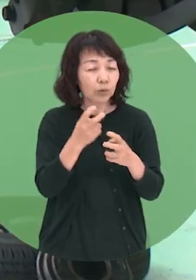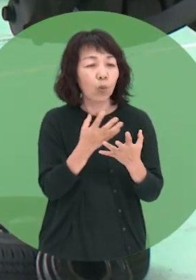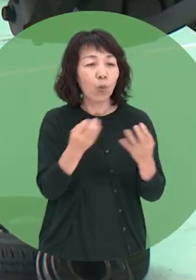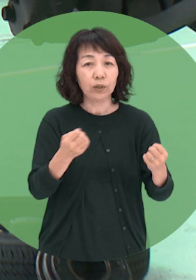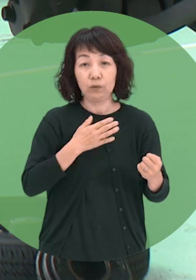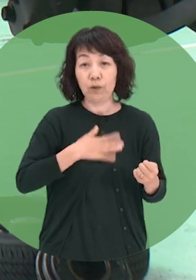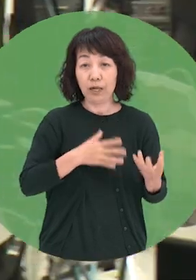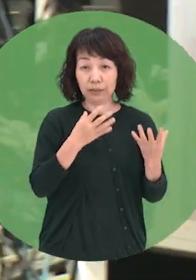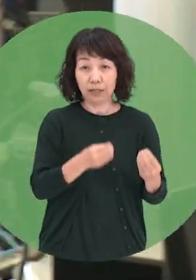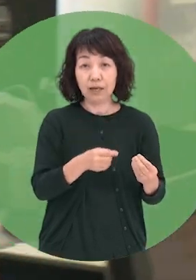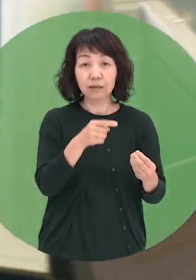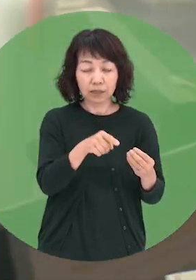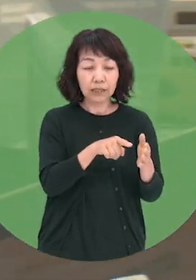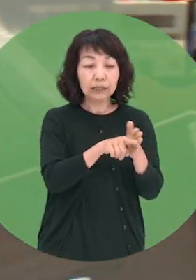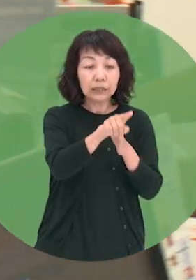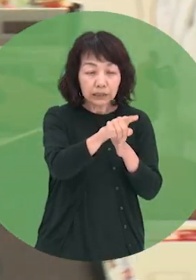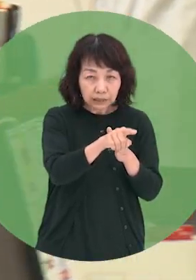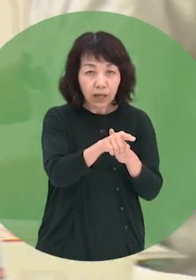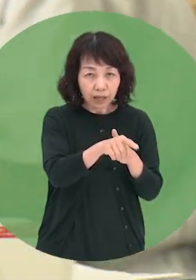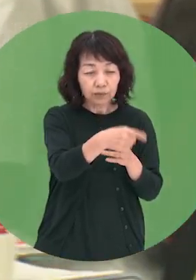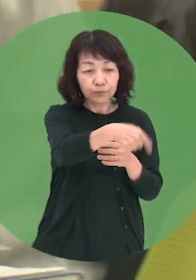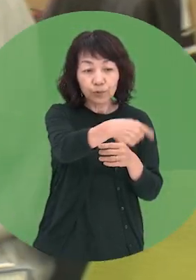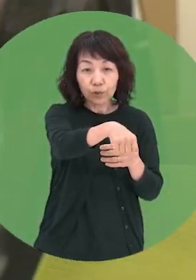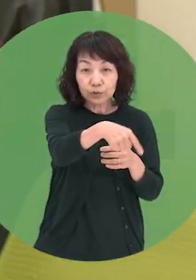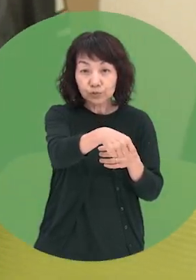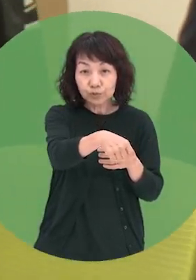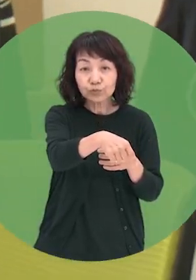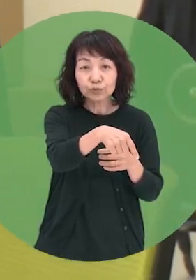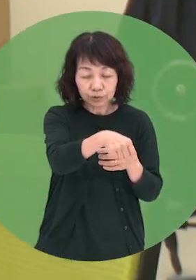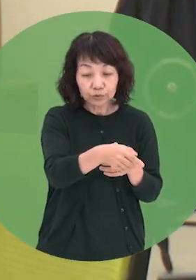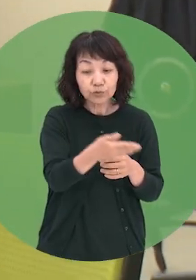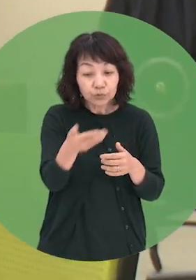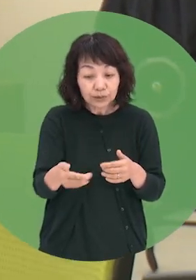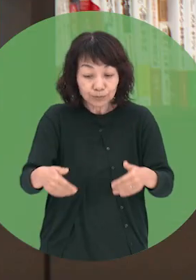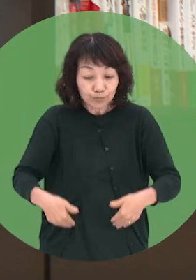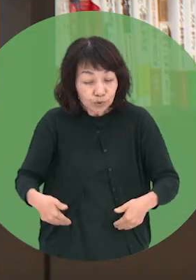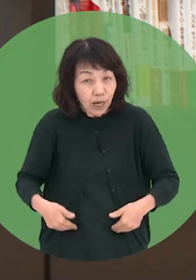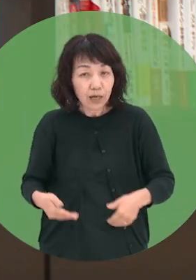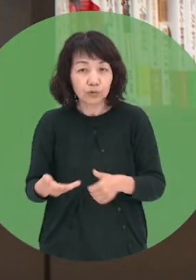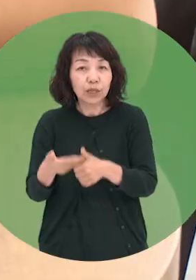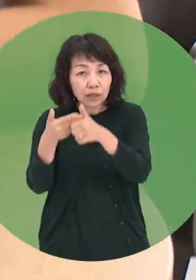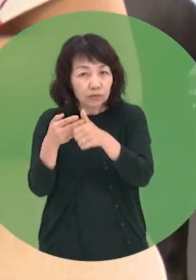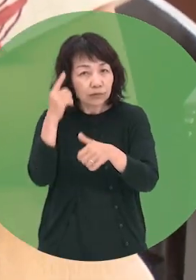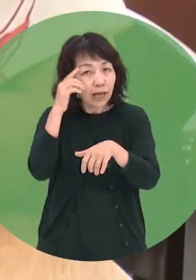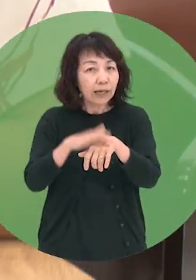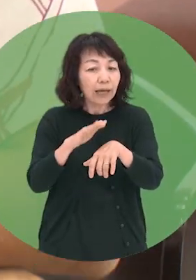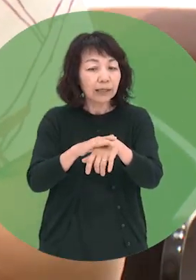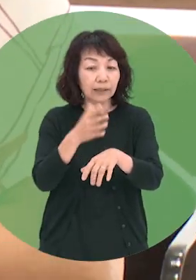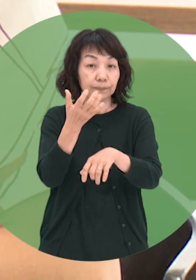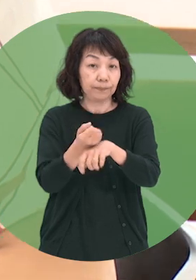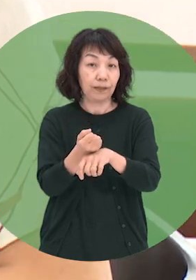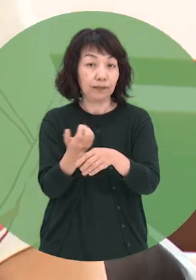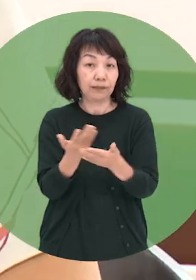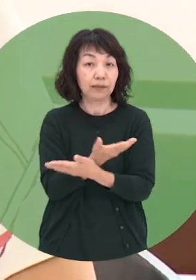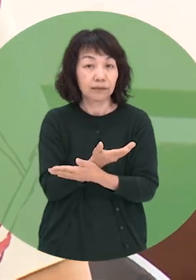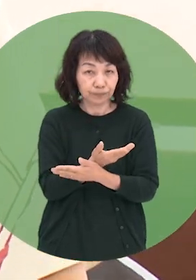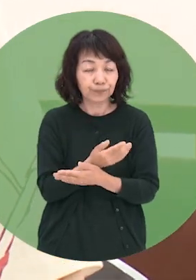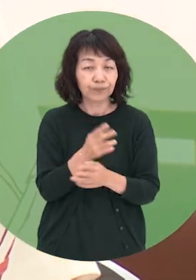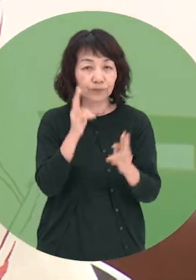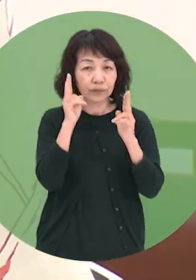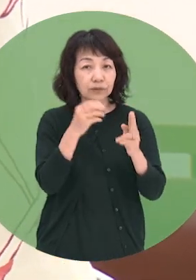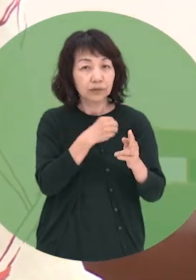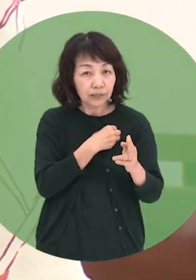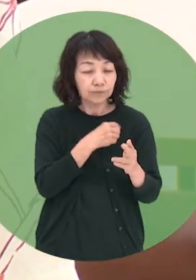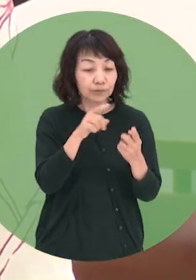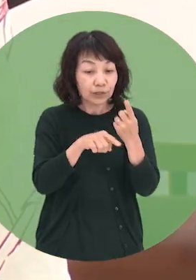層の教育に力を入れたことで部下を育てるという意識が根付いてきました。 従業員一人一人が働き